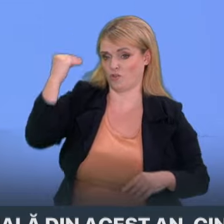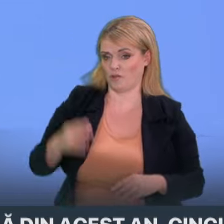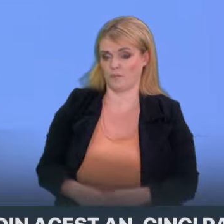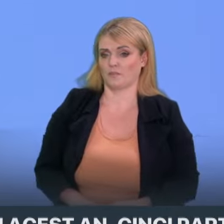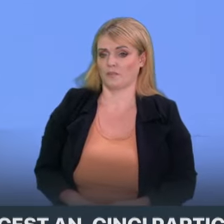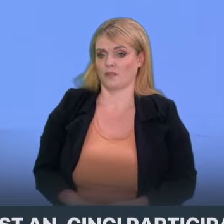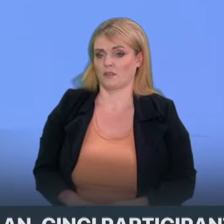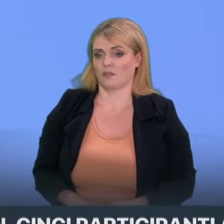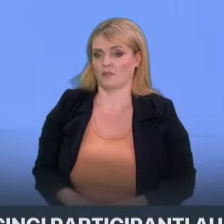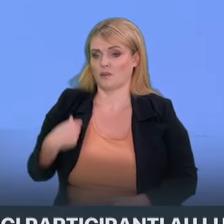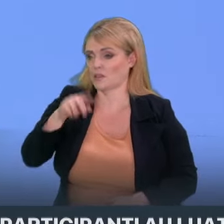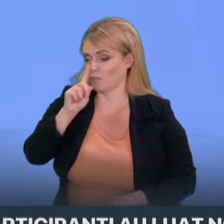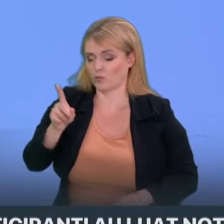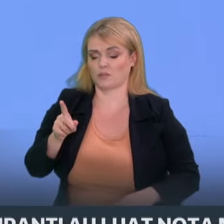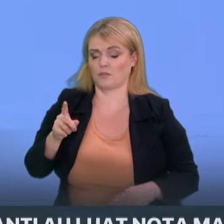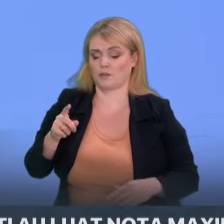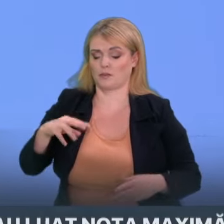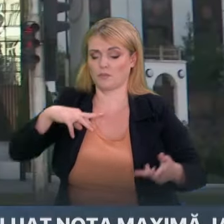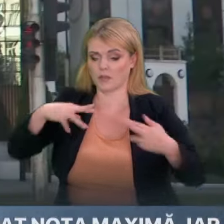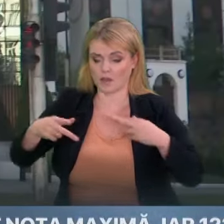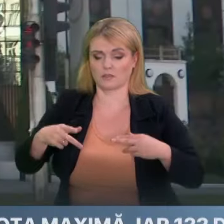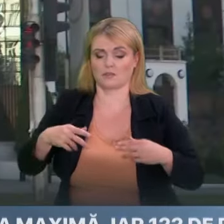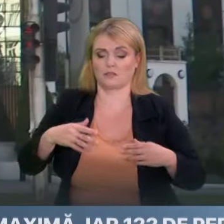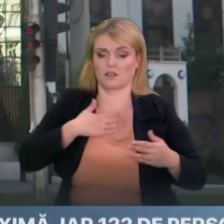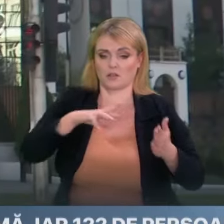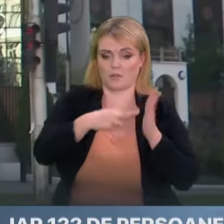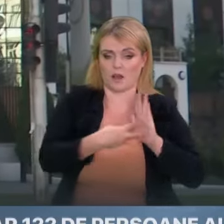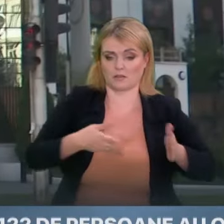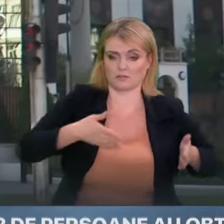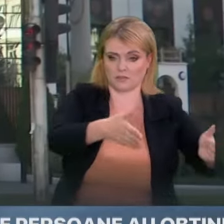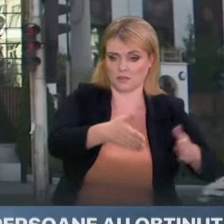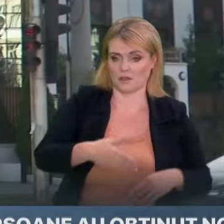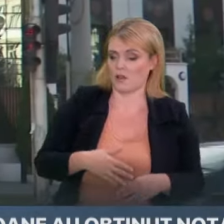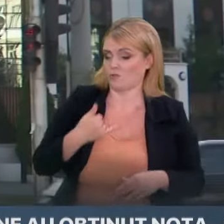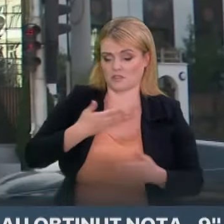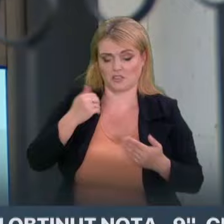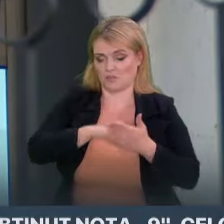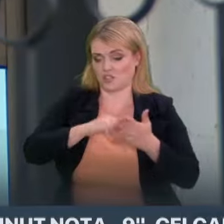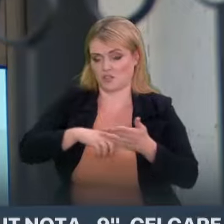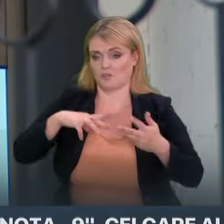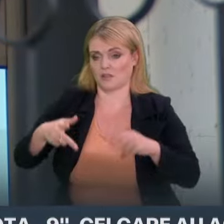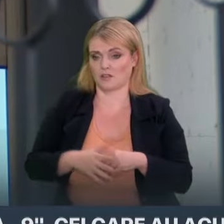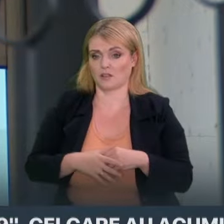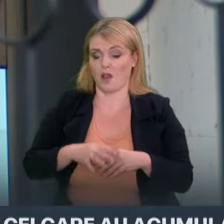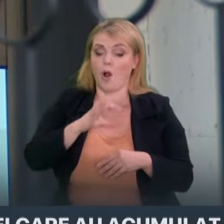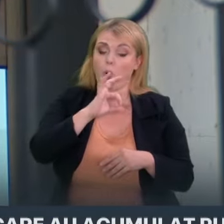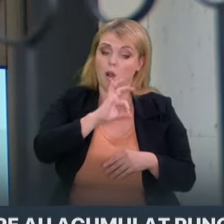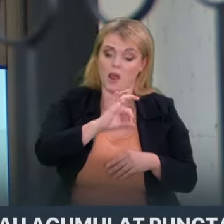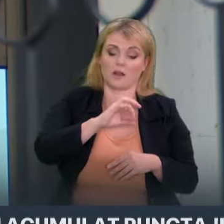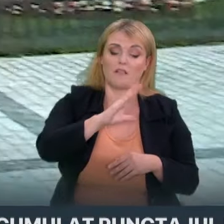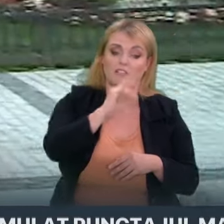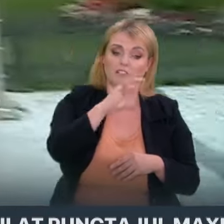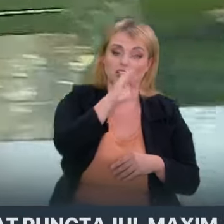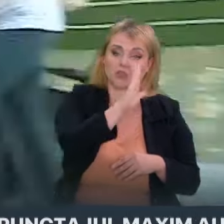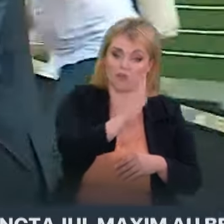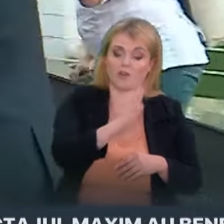schimbăm discursul pe care l-am avut, nu avem motive să-l schimbăm. Menționăm că ambasadorul Federației Ruse la Chișinău, Oleg Vasnetsov, a fost eliberat din